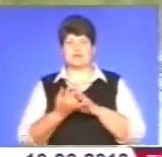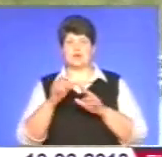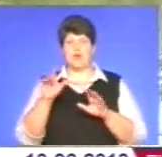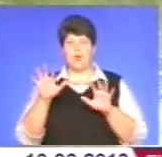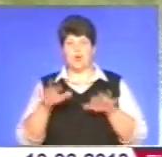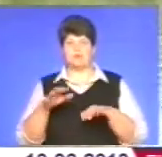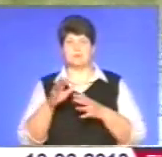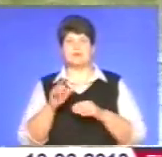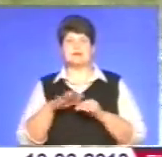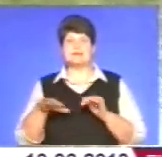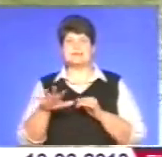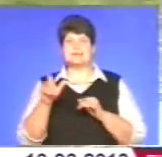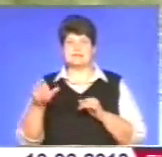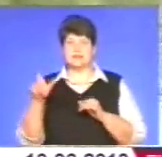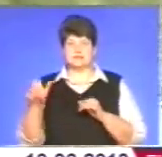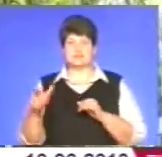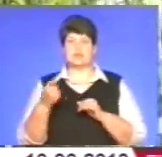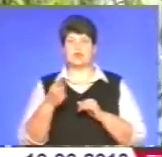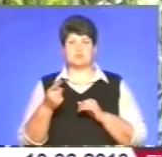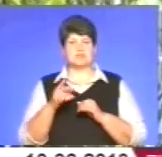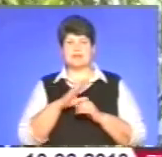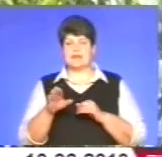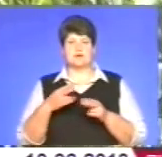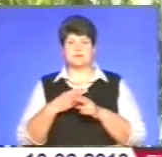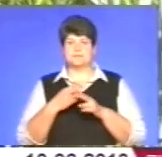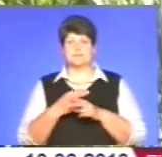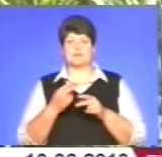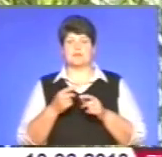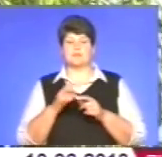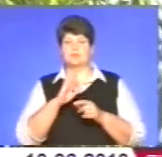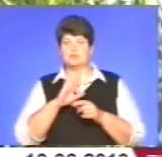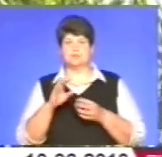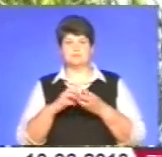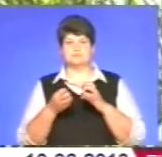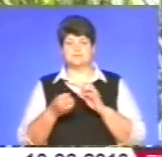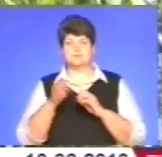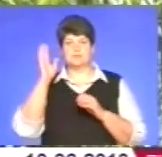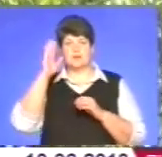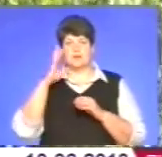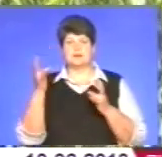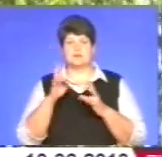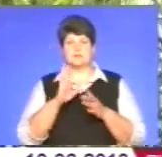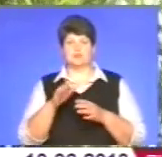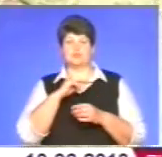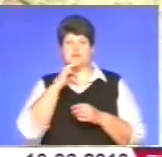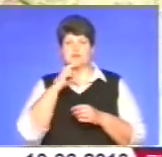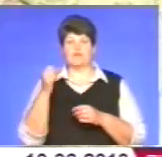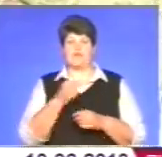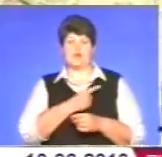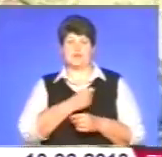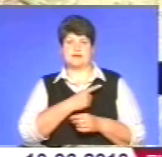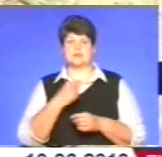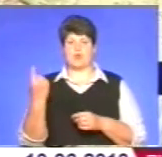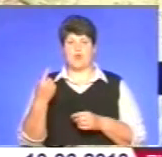із Західної Європи, Тернопільщині також не загрожує, зауважує Василь Майка. Потрібно бути насторожі Одеській області. Ми в